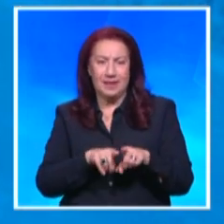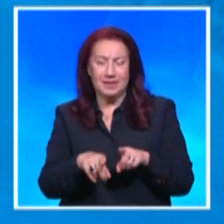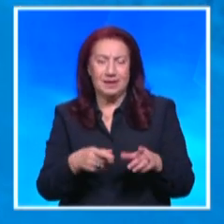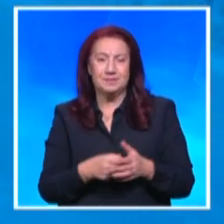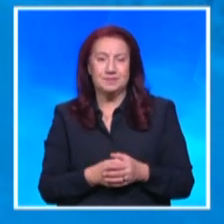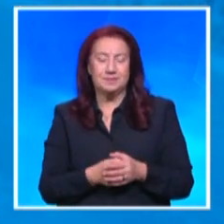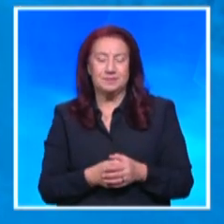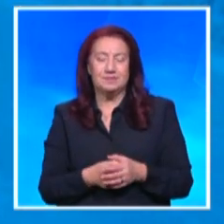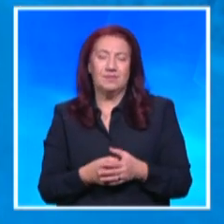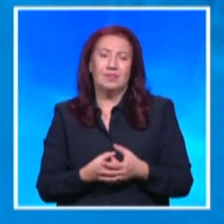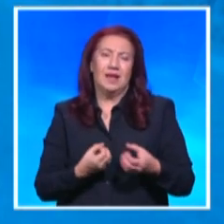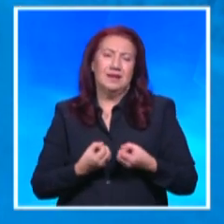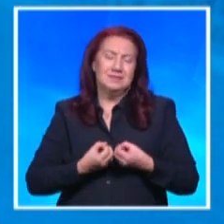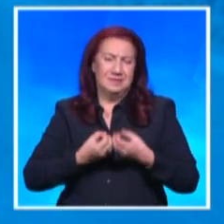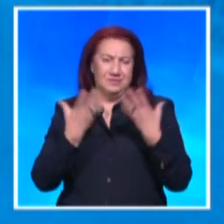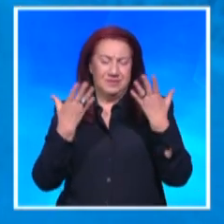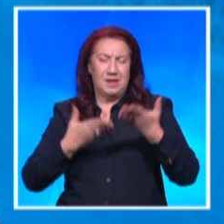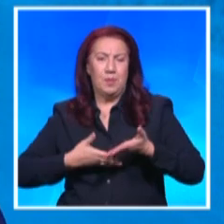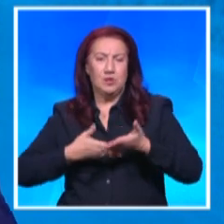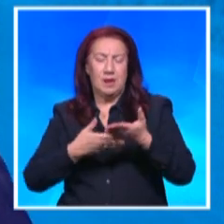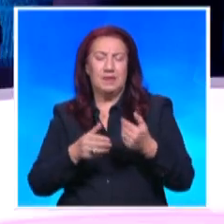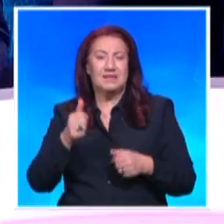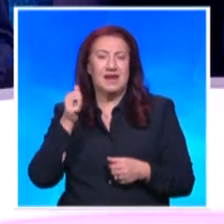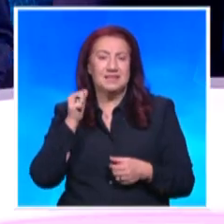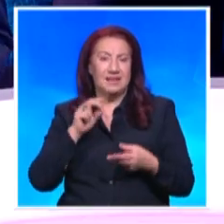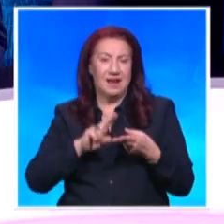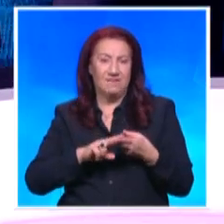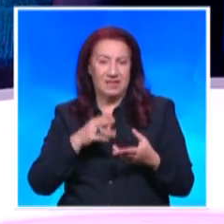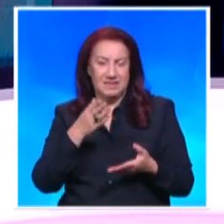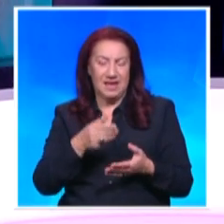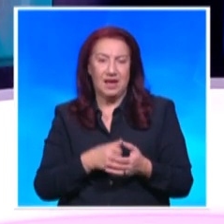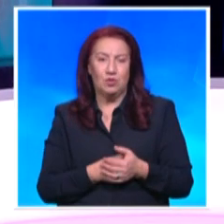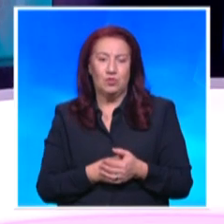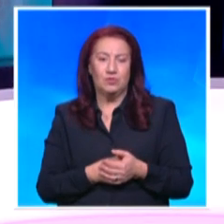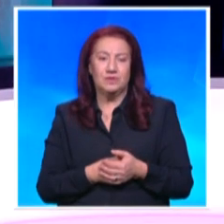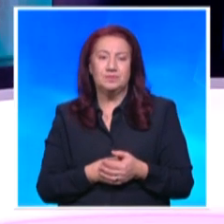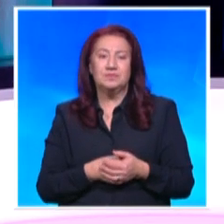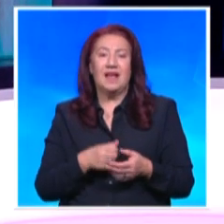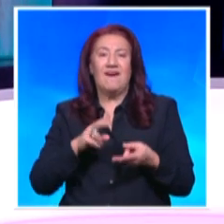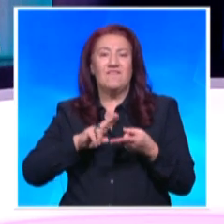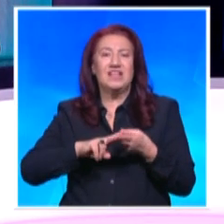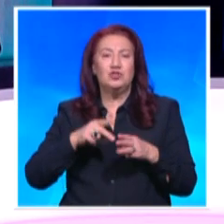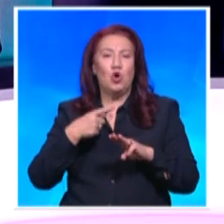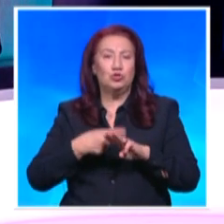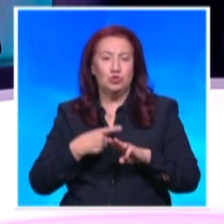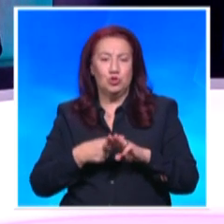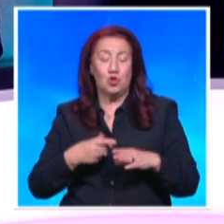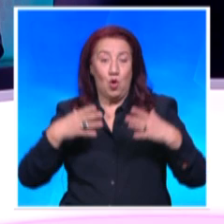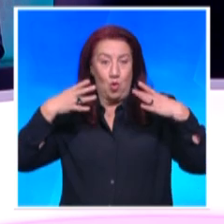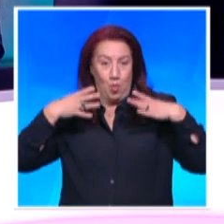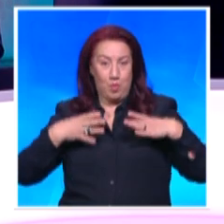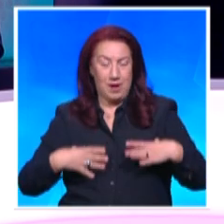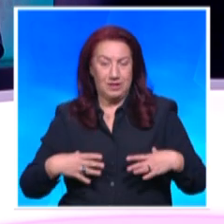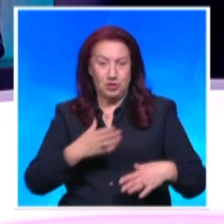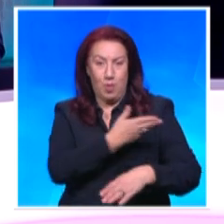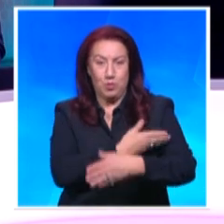подкрепа за Александър Везенков от трибуните в Golden One Center. Футболистът на Реал Мадрид Винисиус Джуниор облече фланелката на Везенков с номер